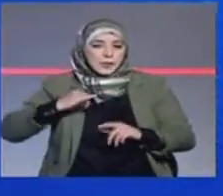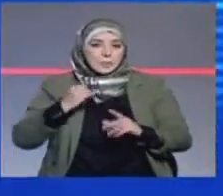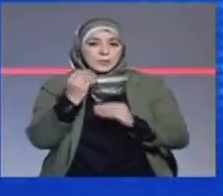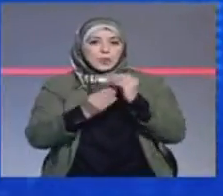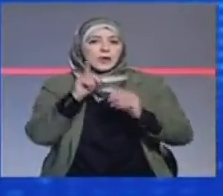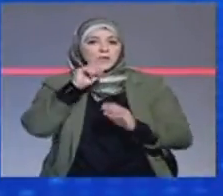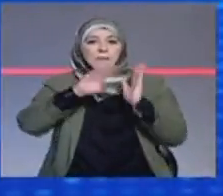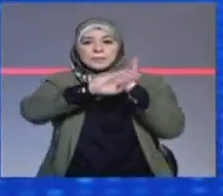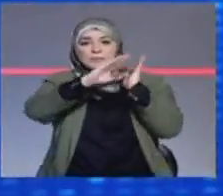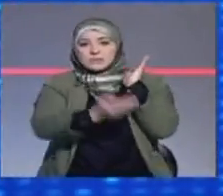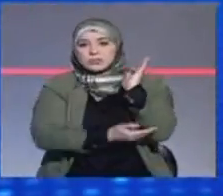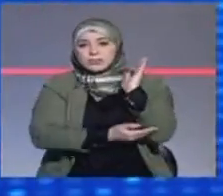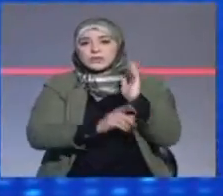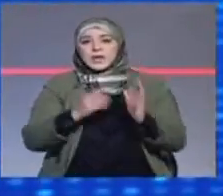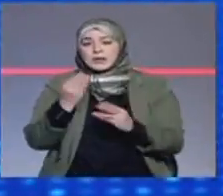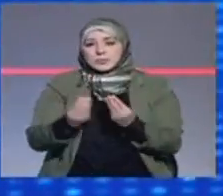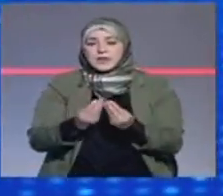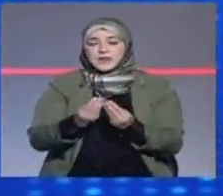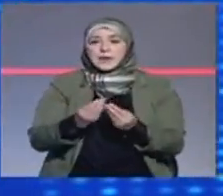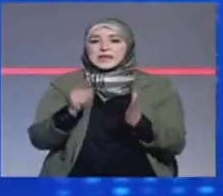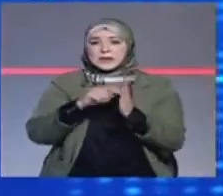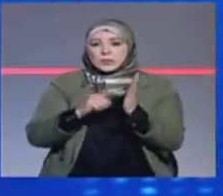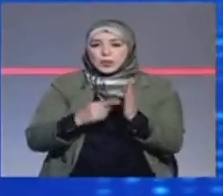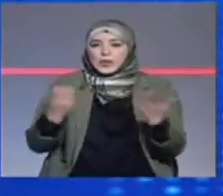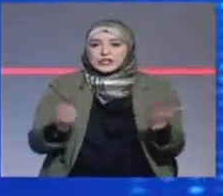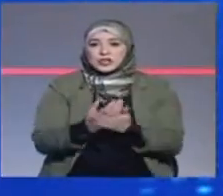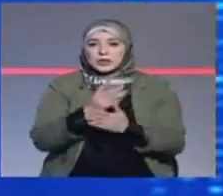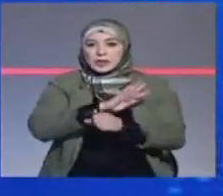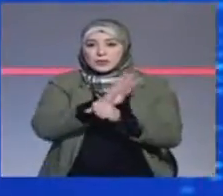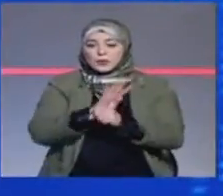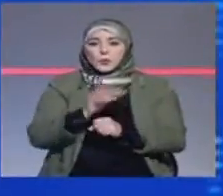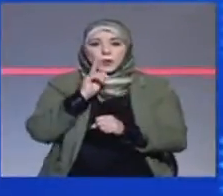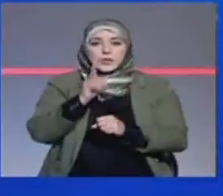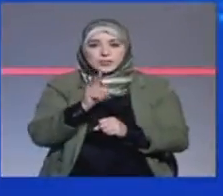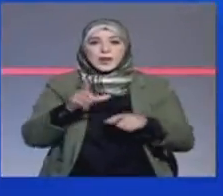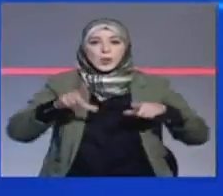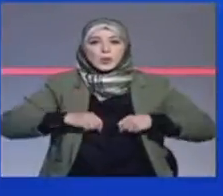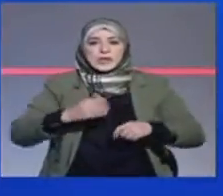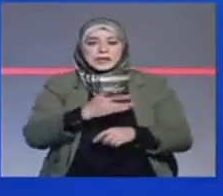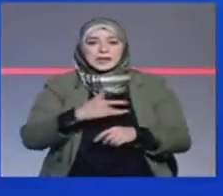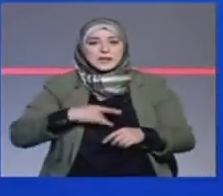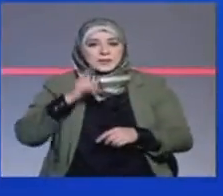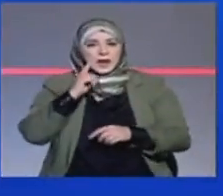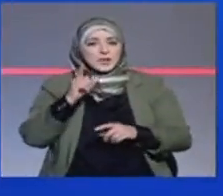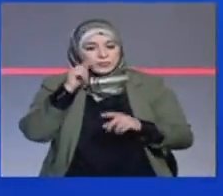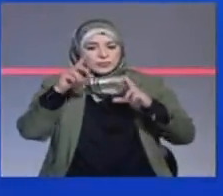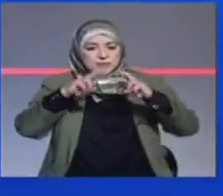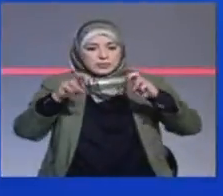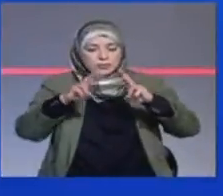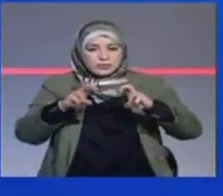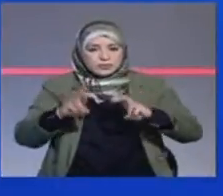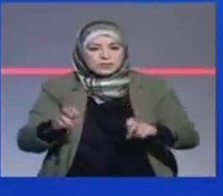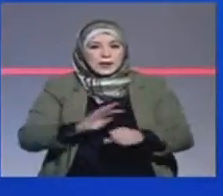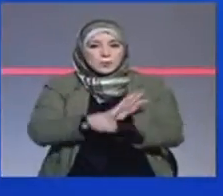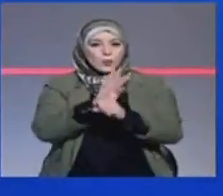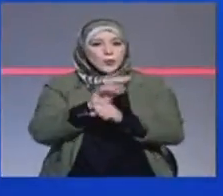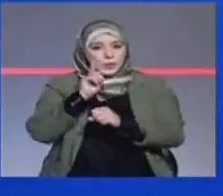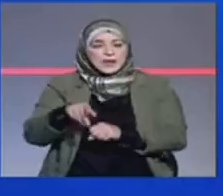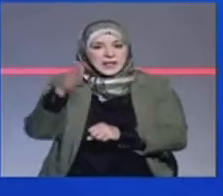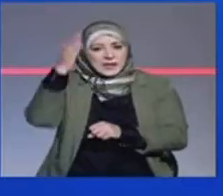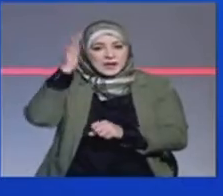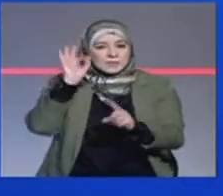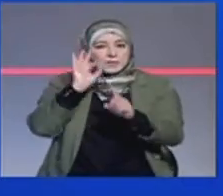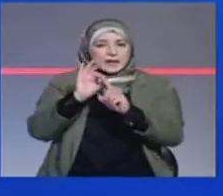وللنساء الحوامل مع ظهور أعراض جديدة، وضع كثفت خلاله وزارة الصحة من التقطيع الجيني لمعرفة طبيعة